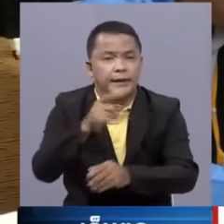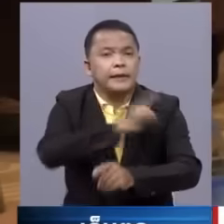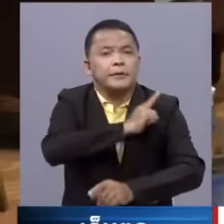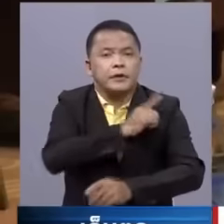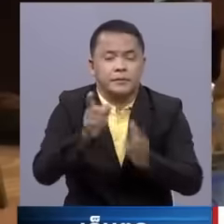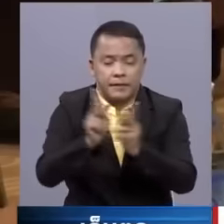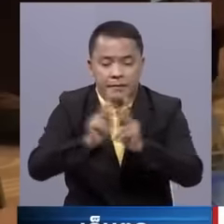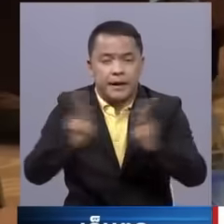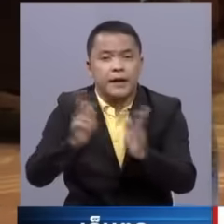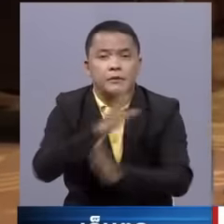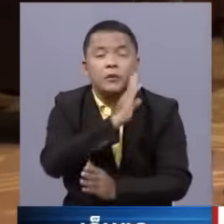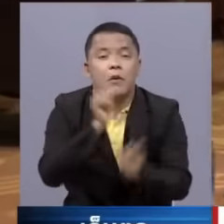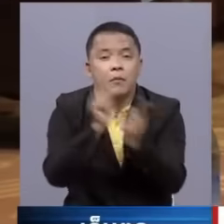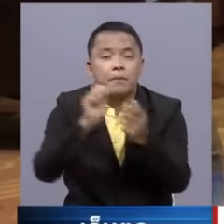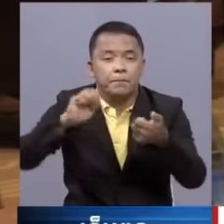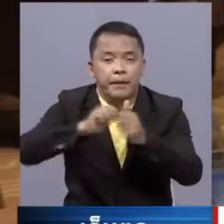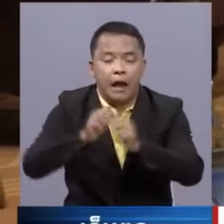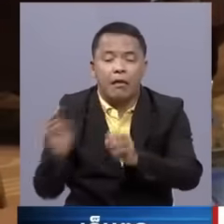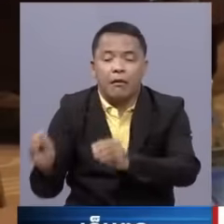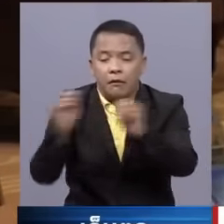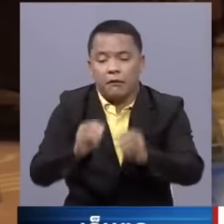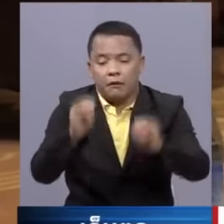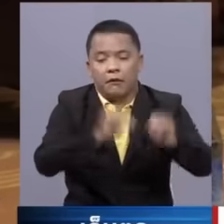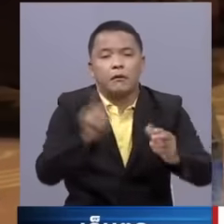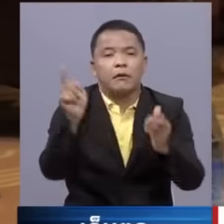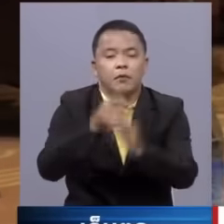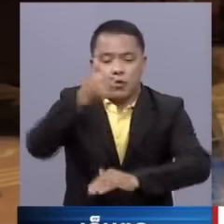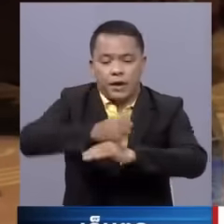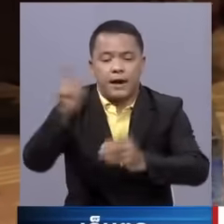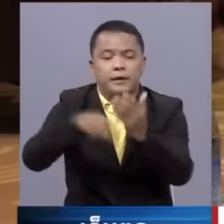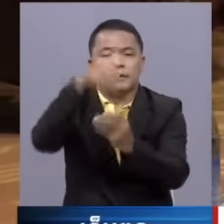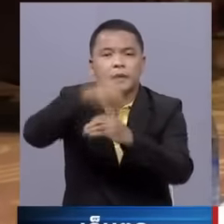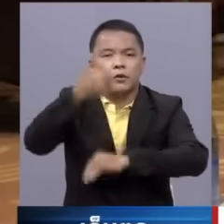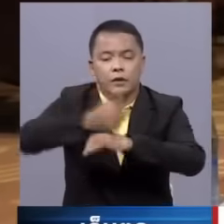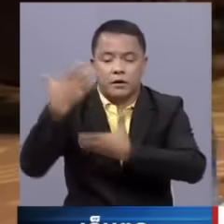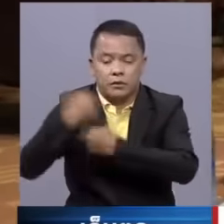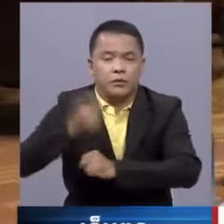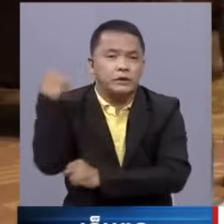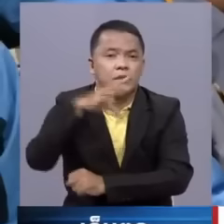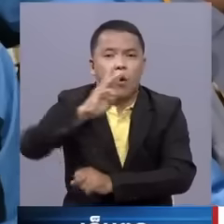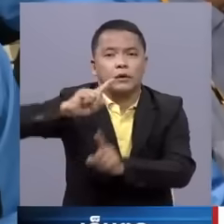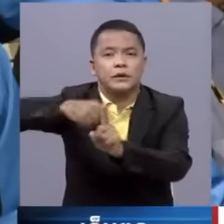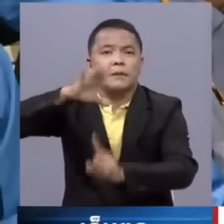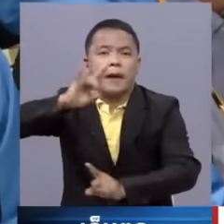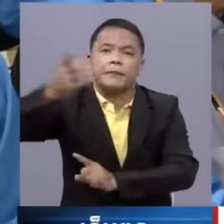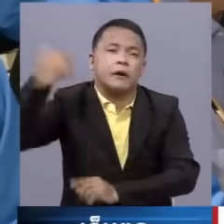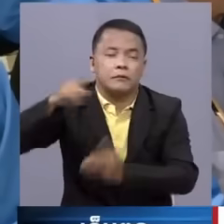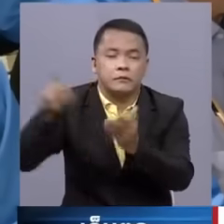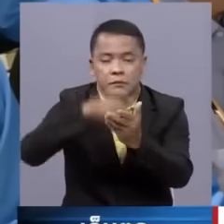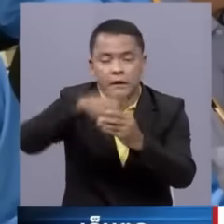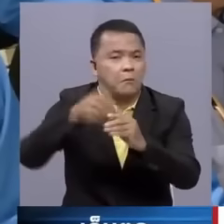ทำหน้าที่ภายหลังจากเจอโลกเลื่อนล้มการเลือกหัวหน้าพรรคกรรมการบริหารพรรคไปเมื่อวันที่ 6สิงหาคมที่ผ่านมา